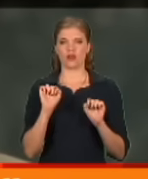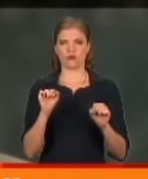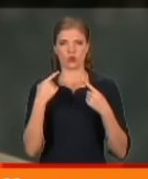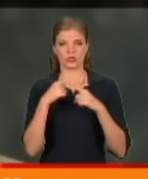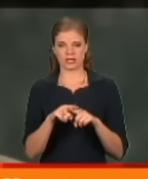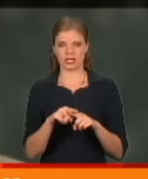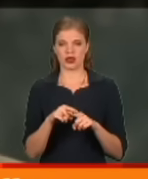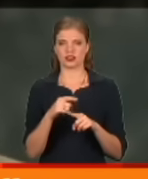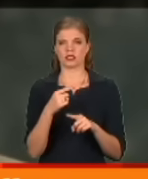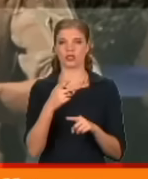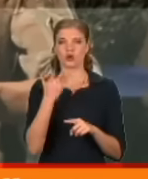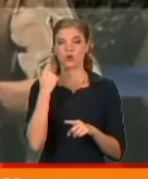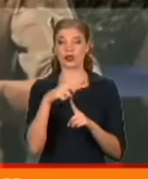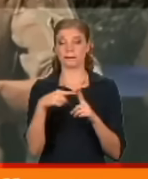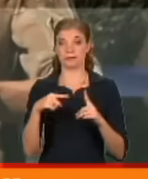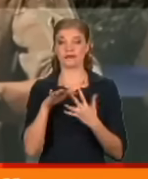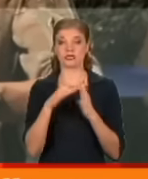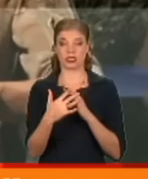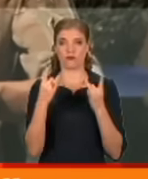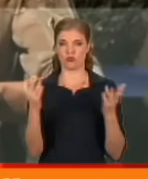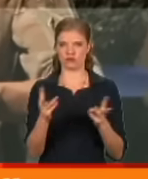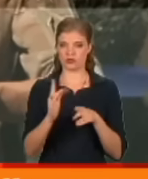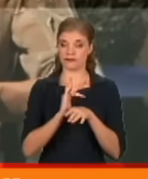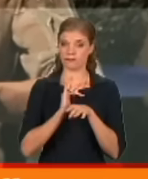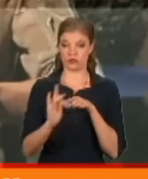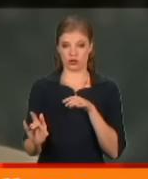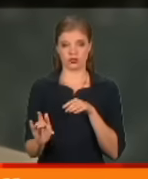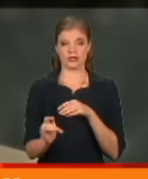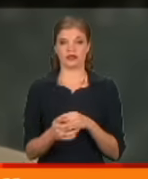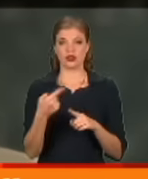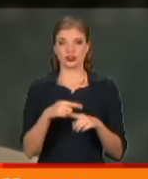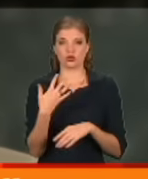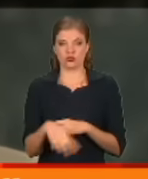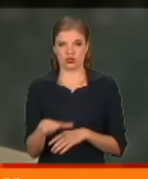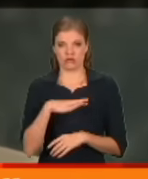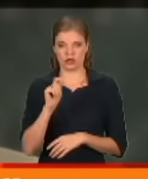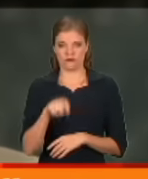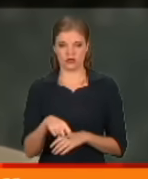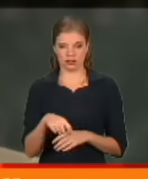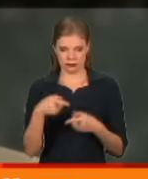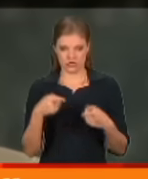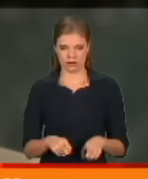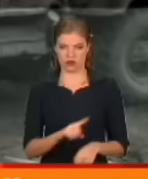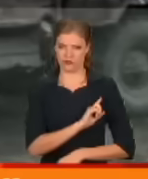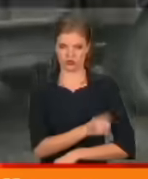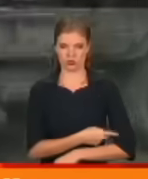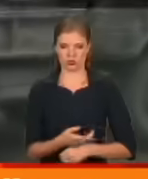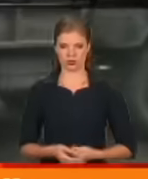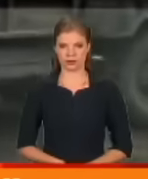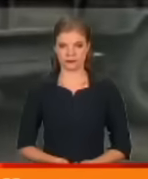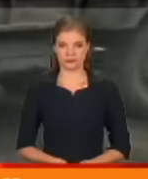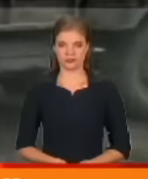бронетехніки згореної, це коли пів села просто вигорено вщент. Це вже була війна, таки насправді потужна.